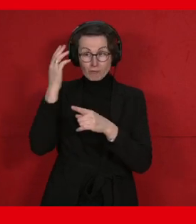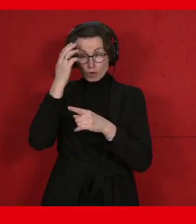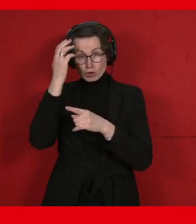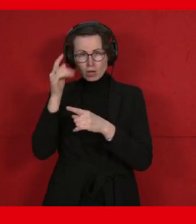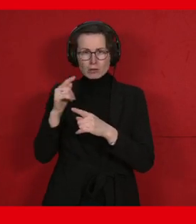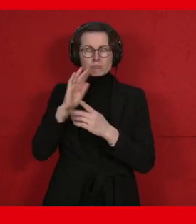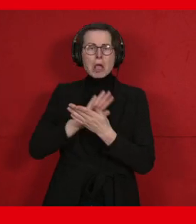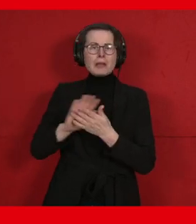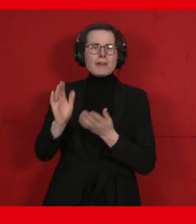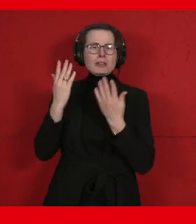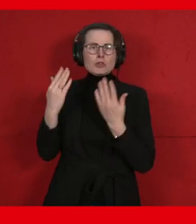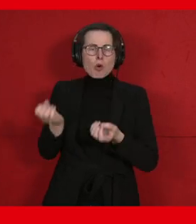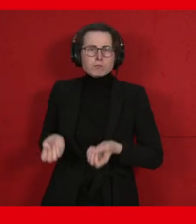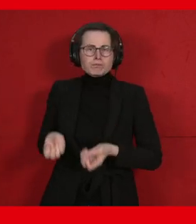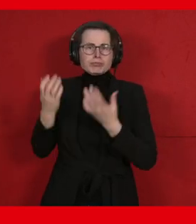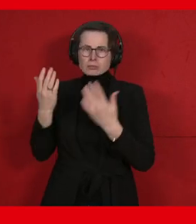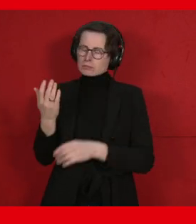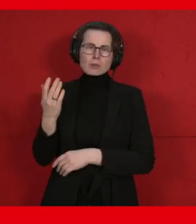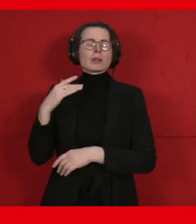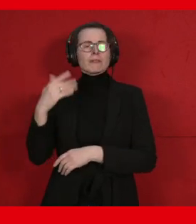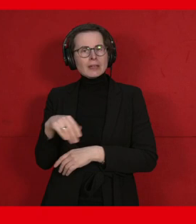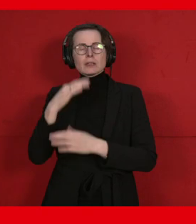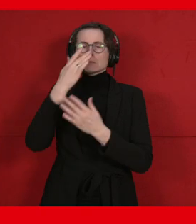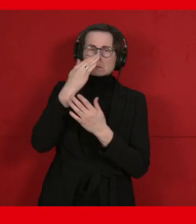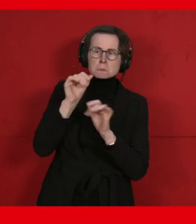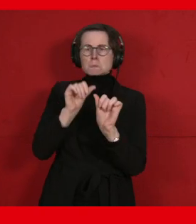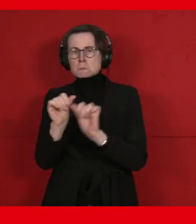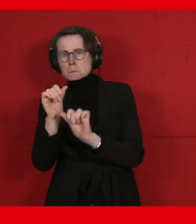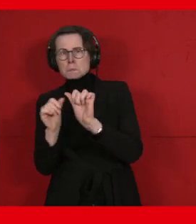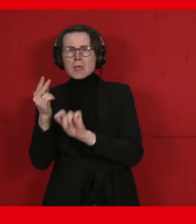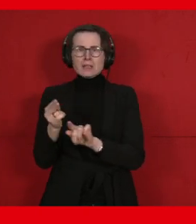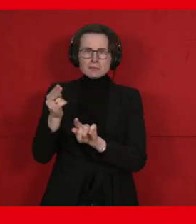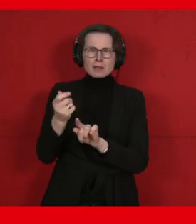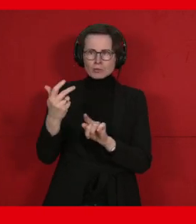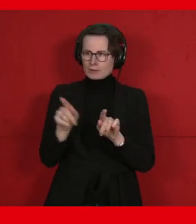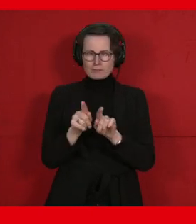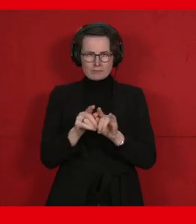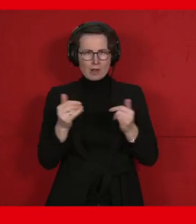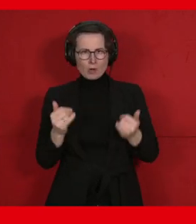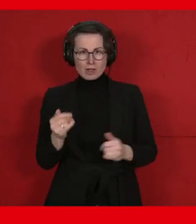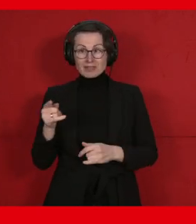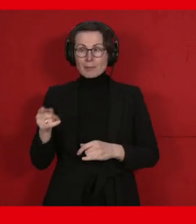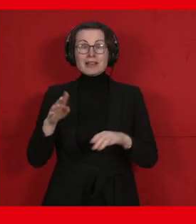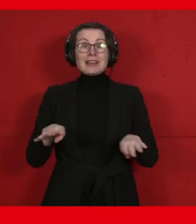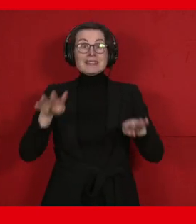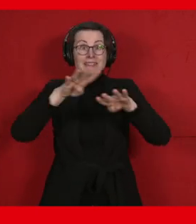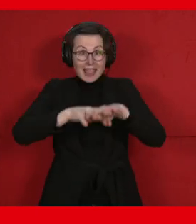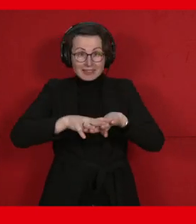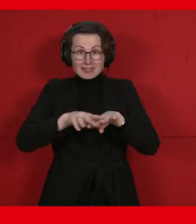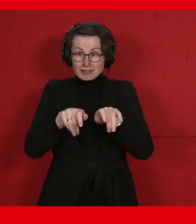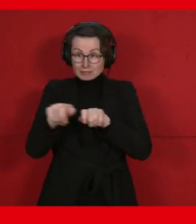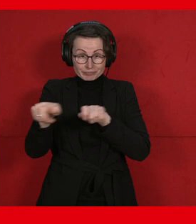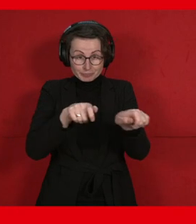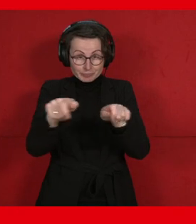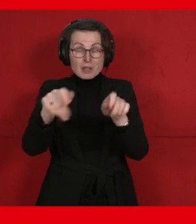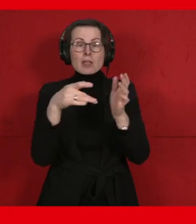von alleine. Die Versuche hat es gegeben, so wie jetzt auch alles Mögliche passiert, aber das große Netz ist entstanden, als es